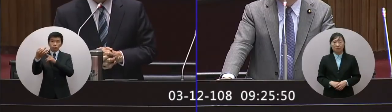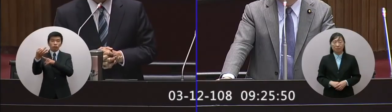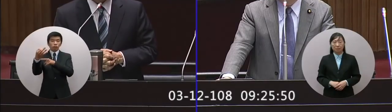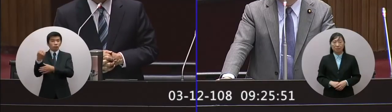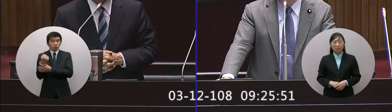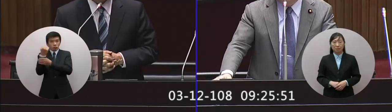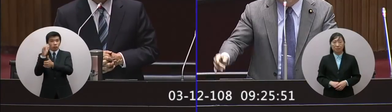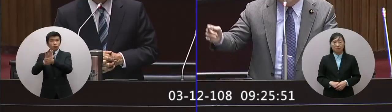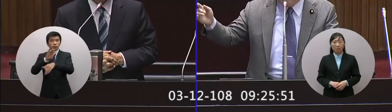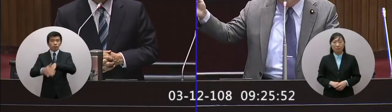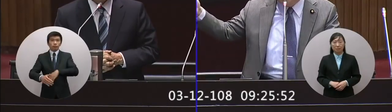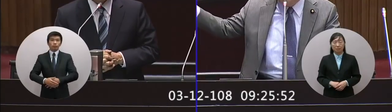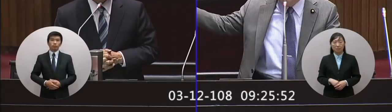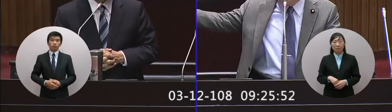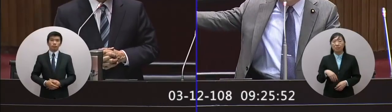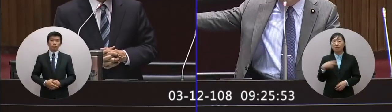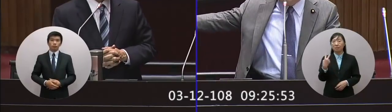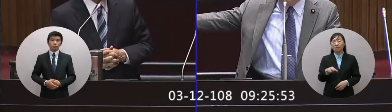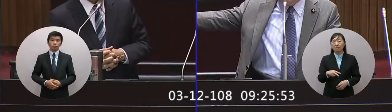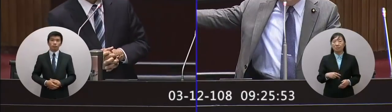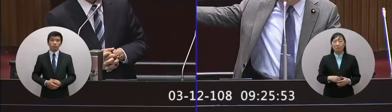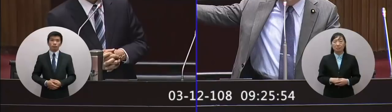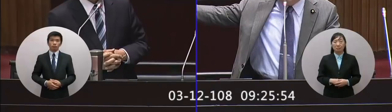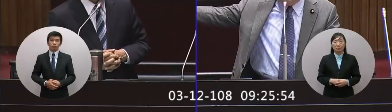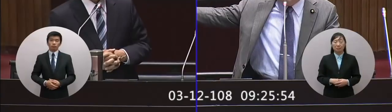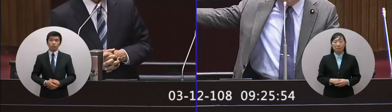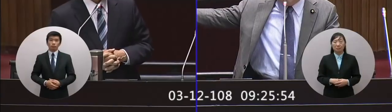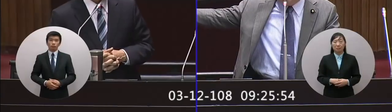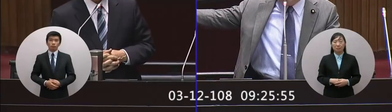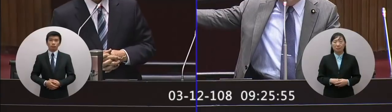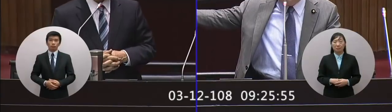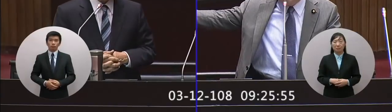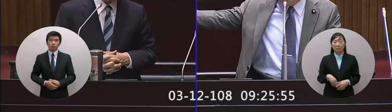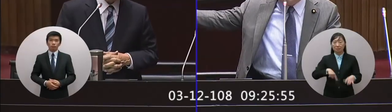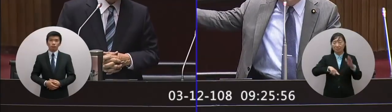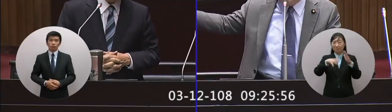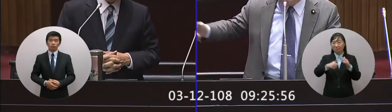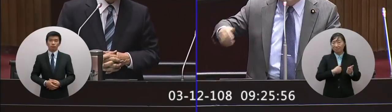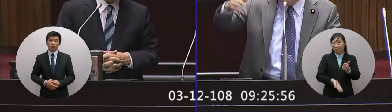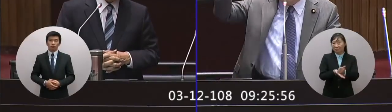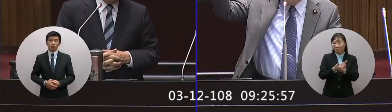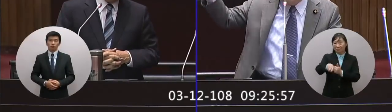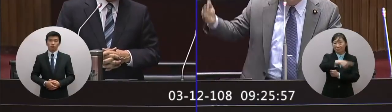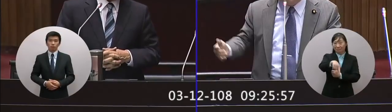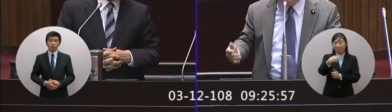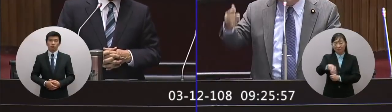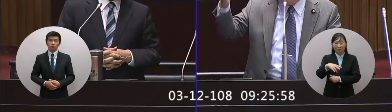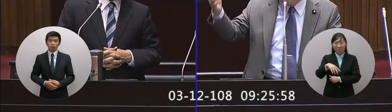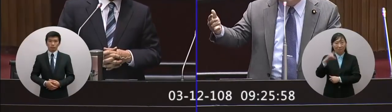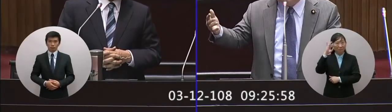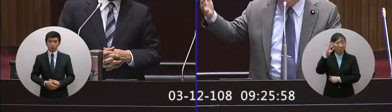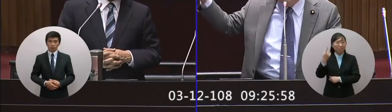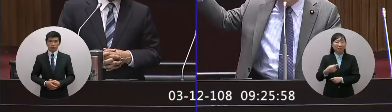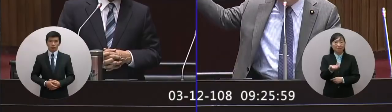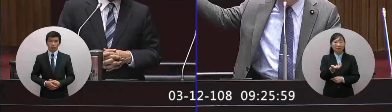全力支持。 另外在这个我们院长鼓励地方创生嘛，以前在当县长的时候要一乡